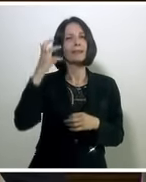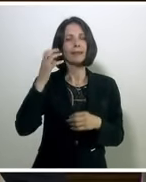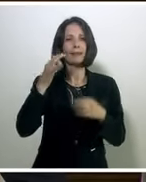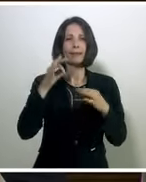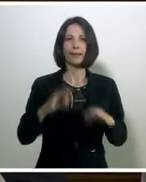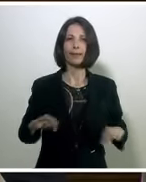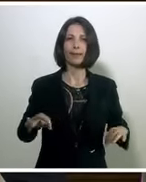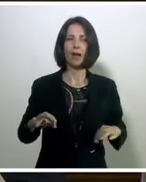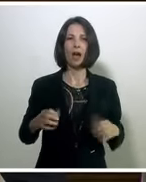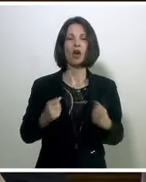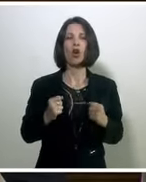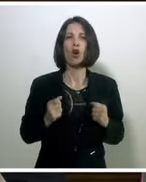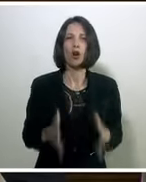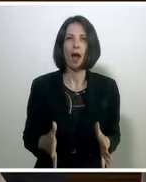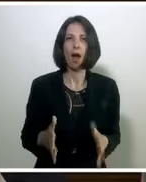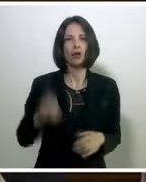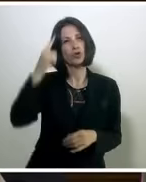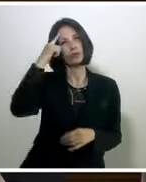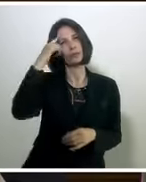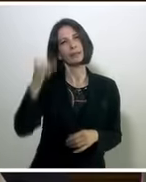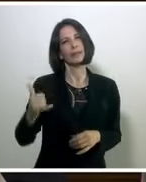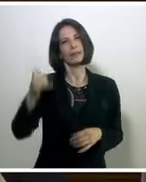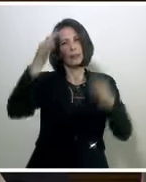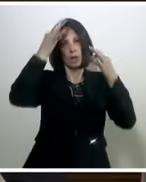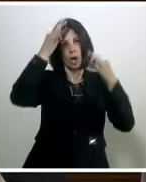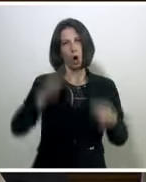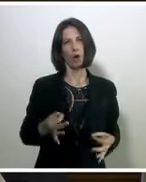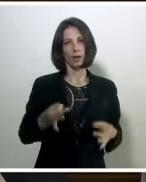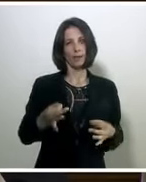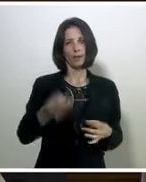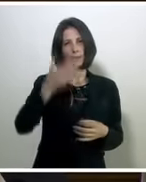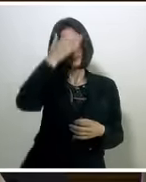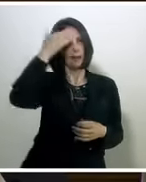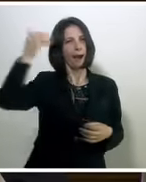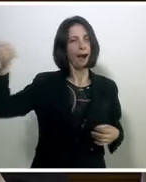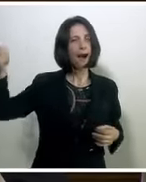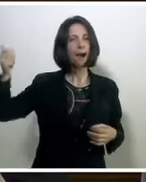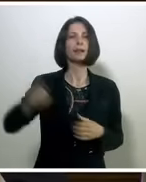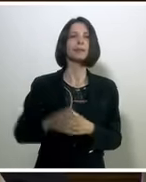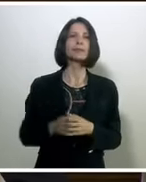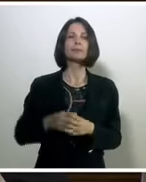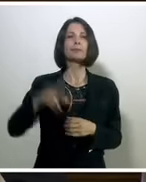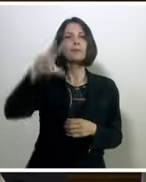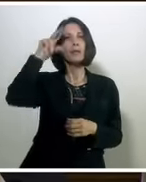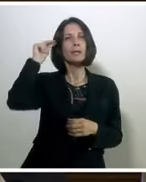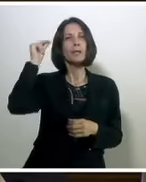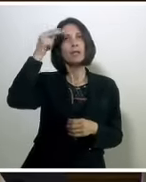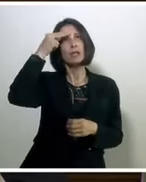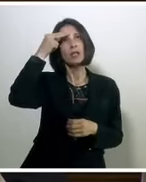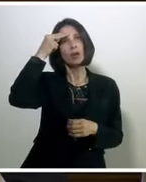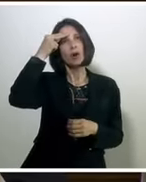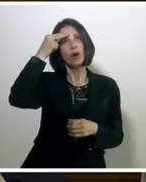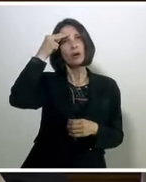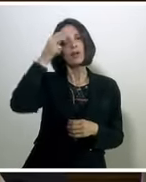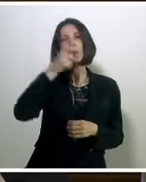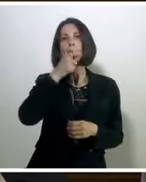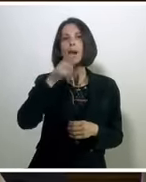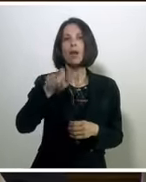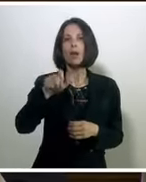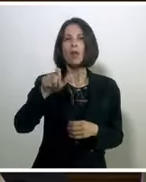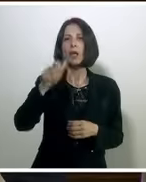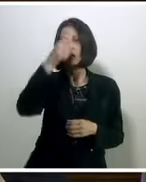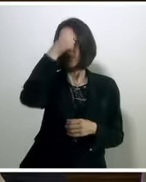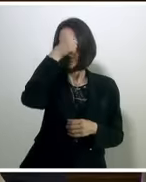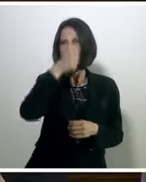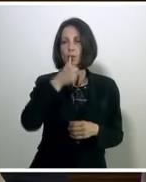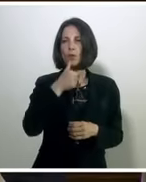intellettuale visione passione Queste sono le parole e i valori che mi ricorda la figura di Enrico Berlinguer E queste